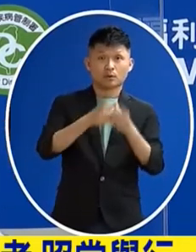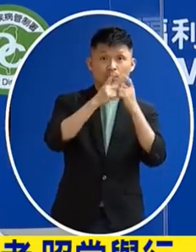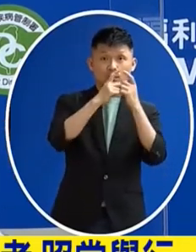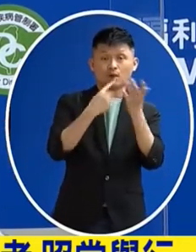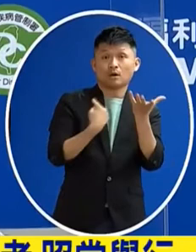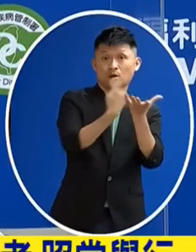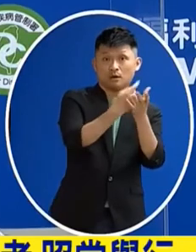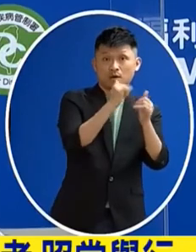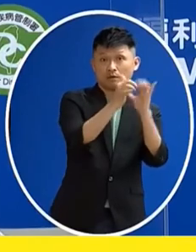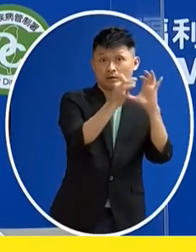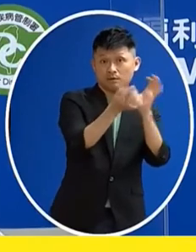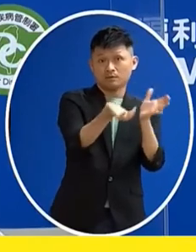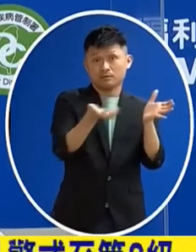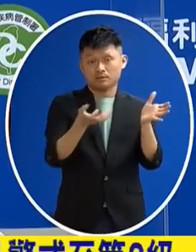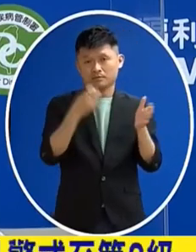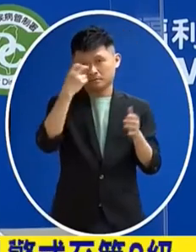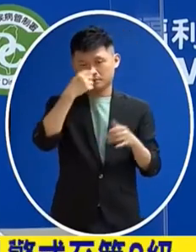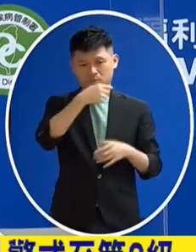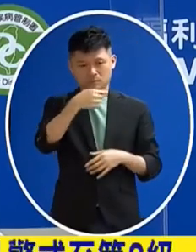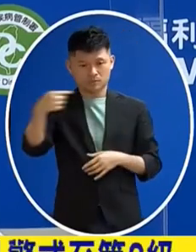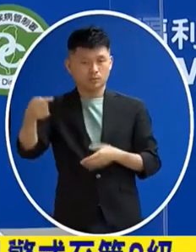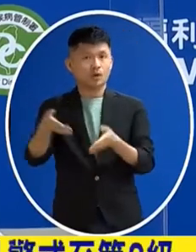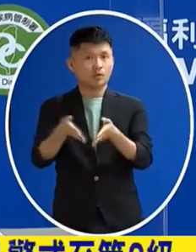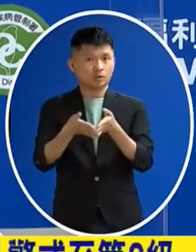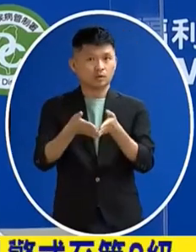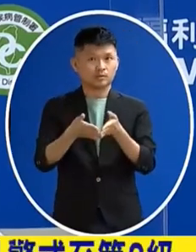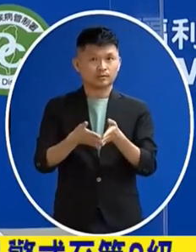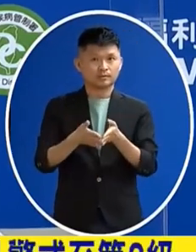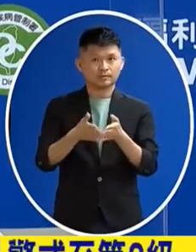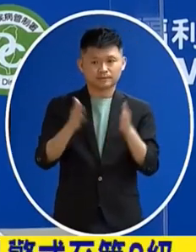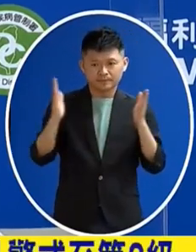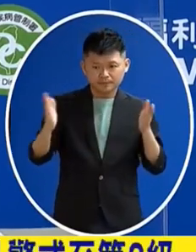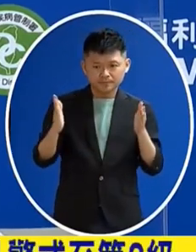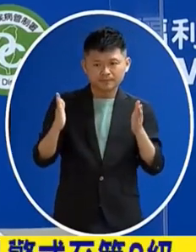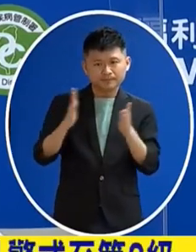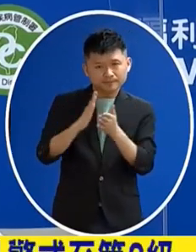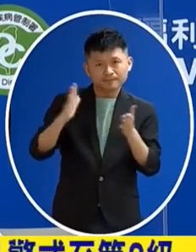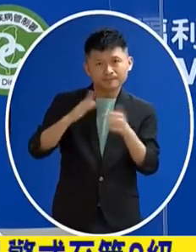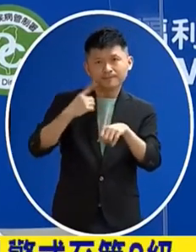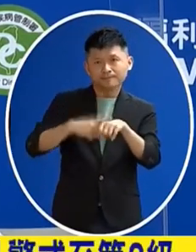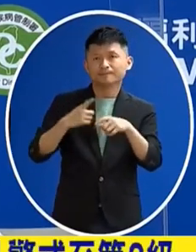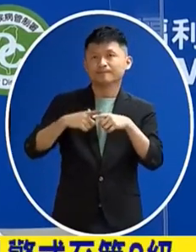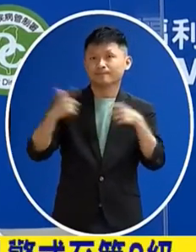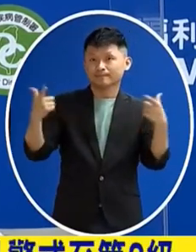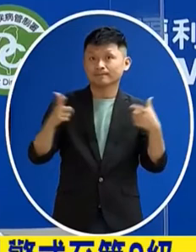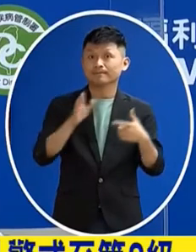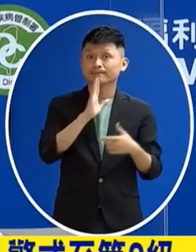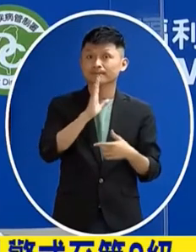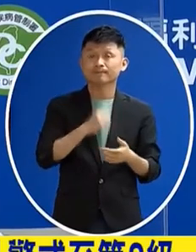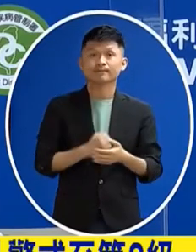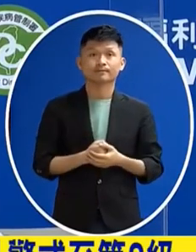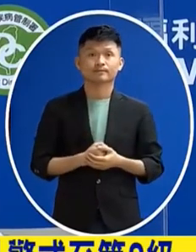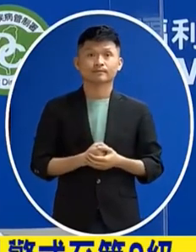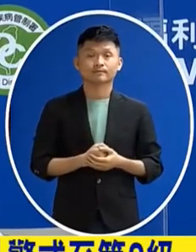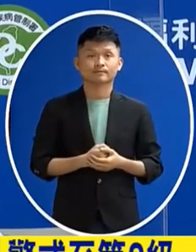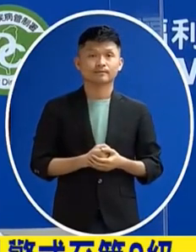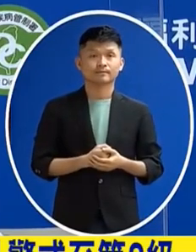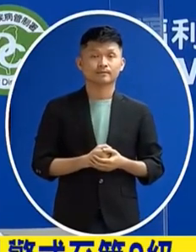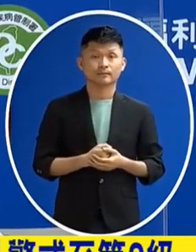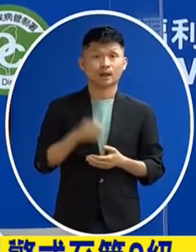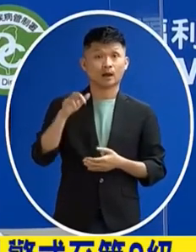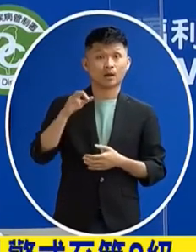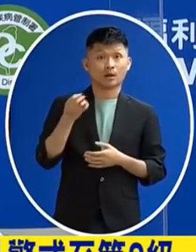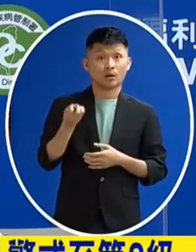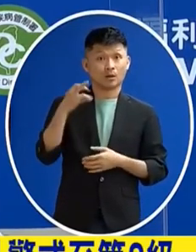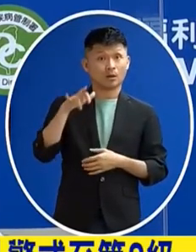都要检验阴性。那因为在中间这样的一个弹性就变得比较大。那华航一面可以维持它的运